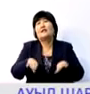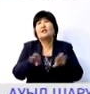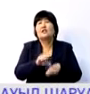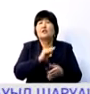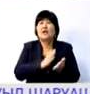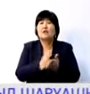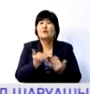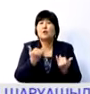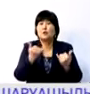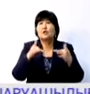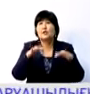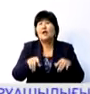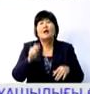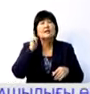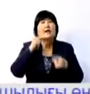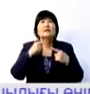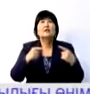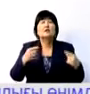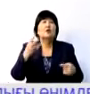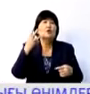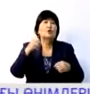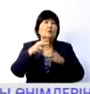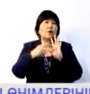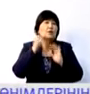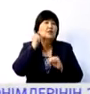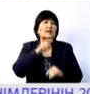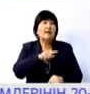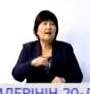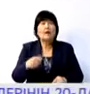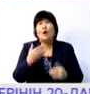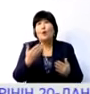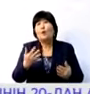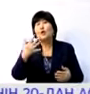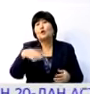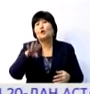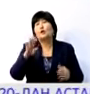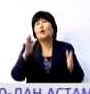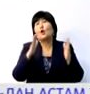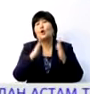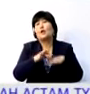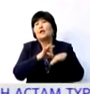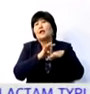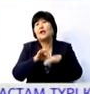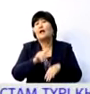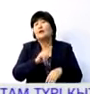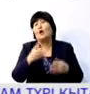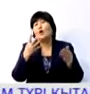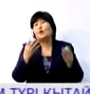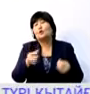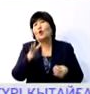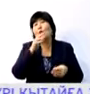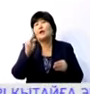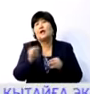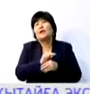қызмет көрсетіліп келеді. Жас ерекшеліктері 3 пен 18 жас аралығы. Олардың 54-і үйлерінен тасымалданып, күндізгі уақытта